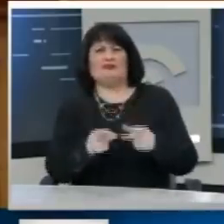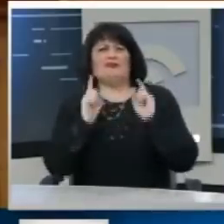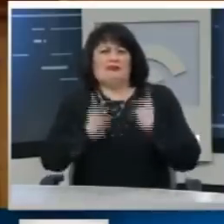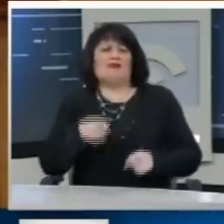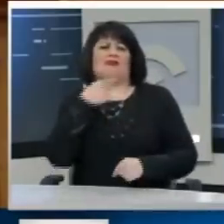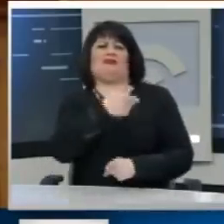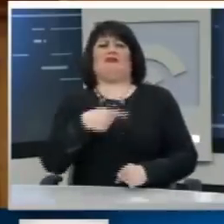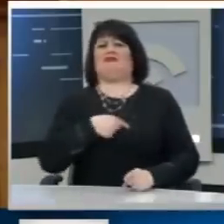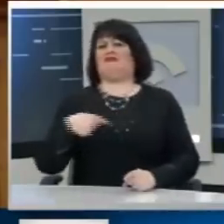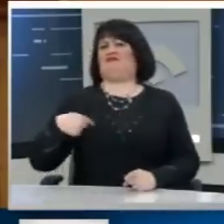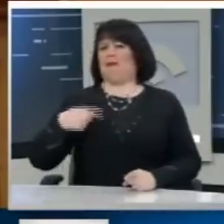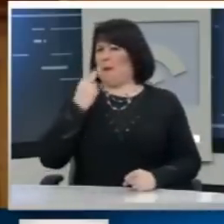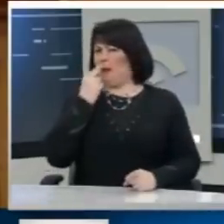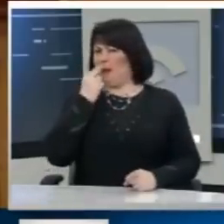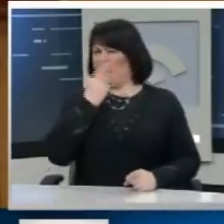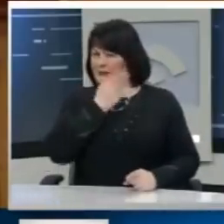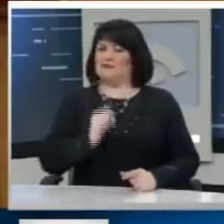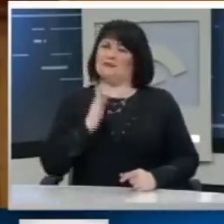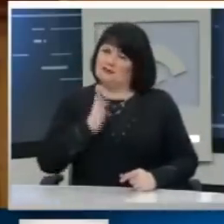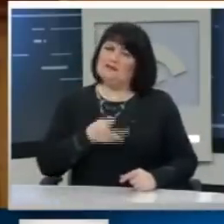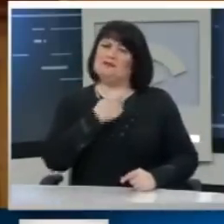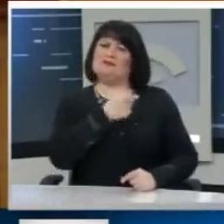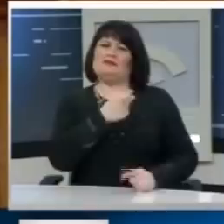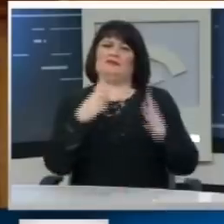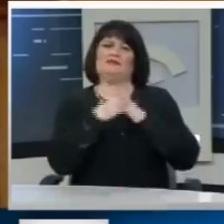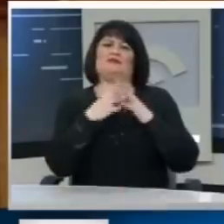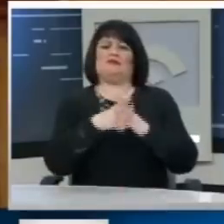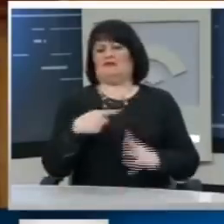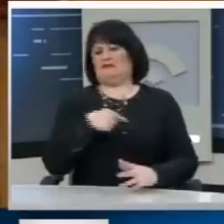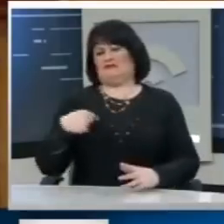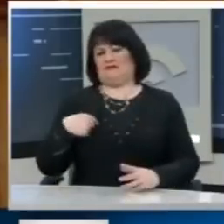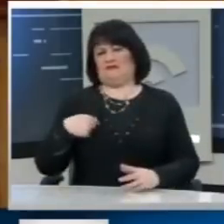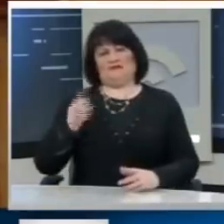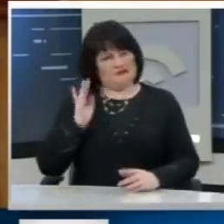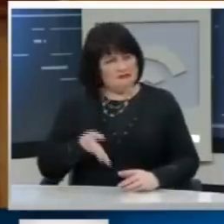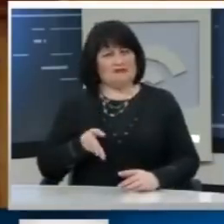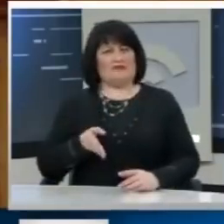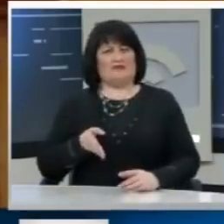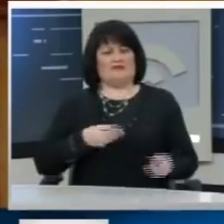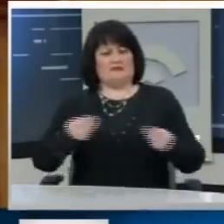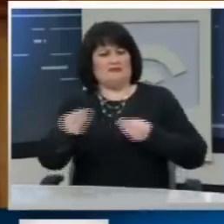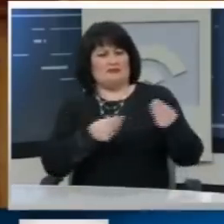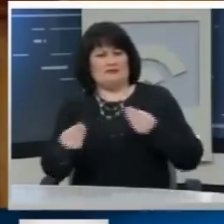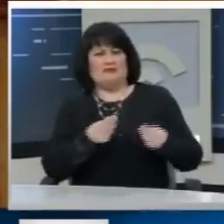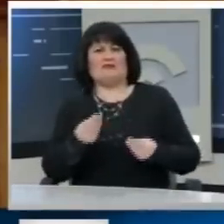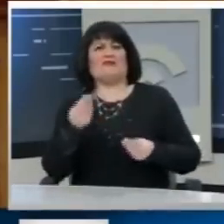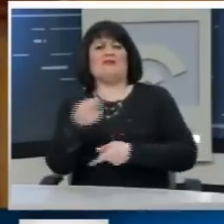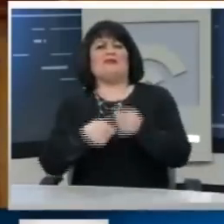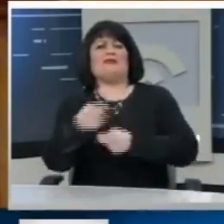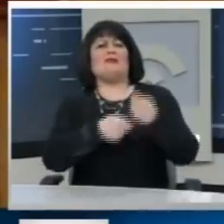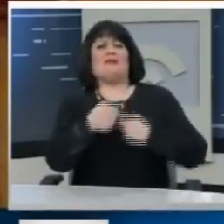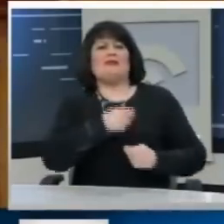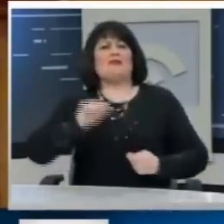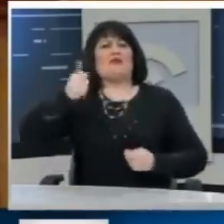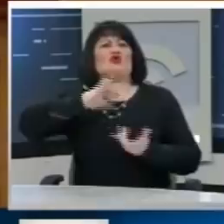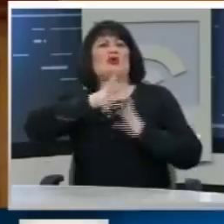Γιατί? Γιατί πίστευαν ότι μπορεί να διεξάγει τον πόλεμο για να υπάρχει αναδιανομή των αγορών που είχαν χαθεί τον